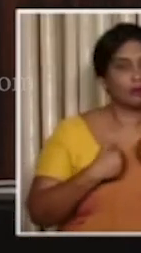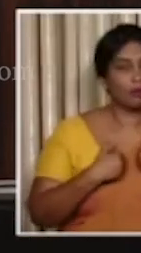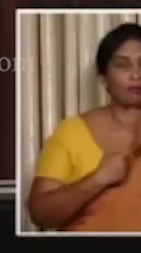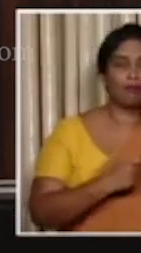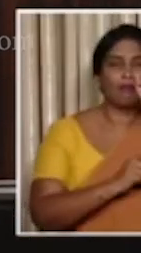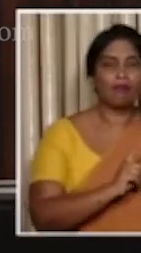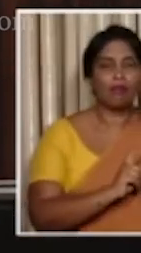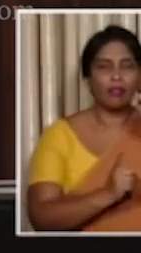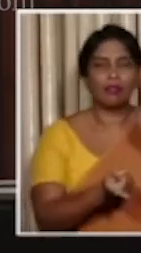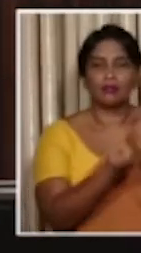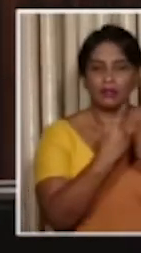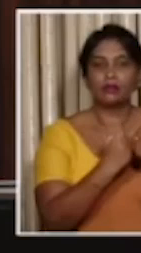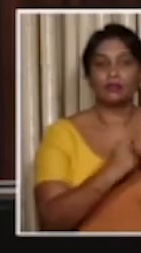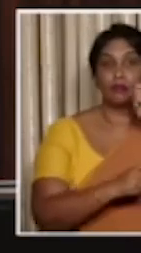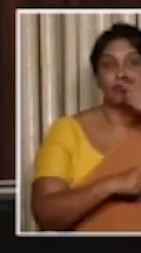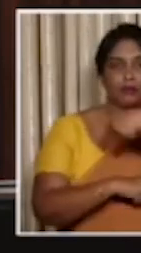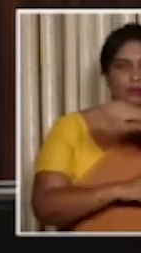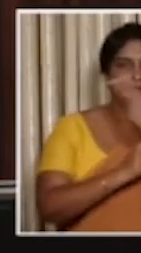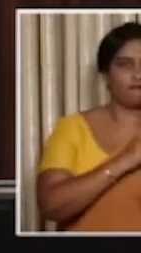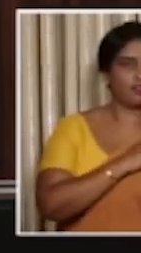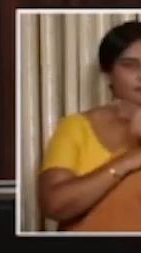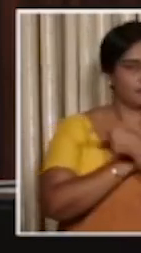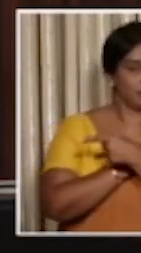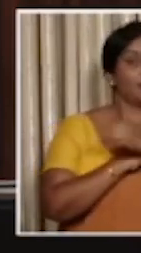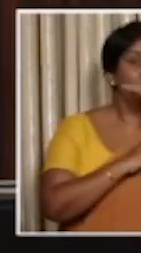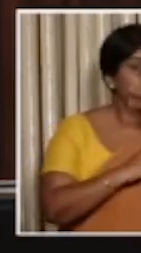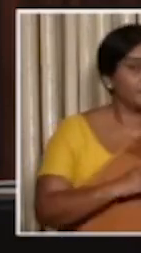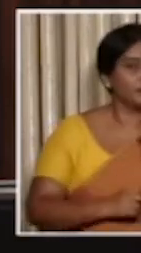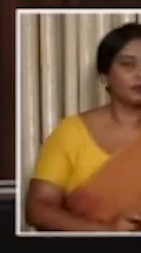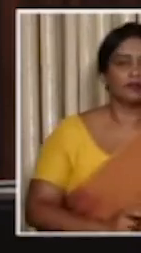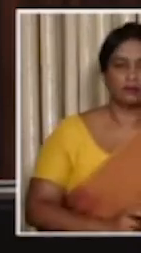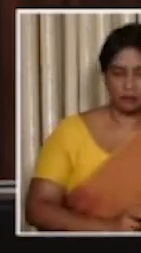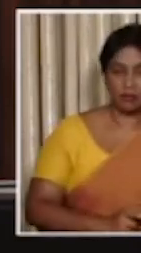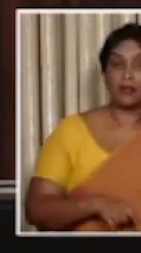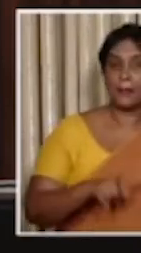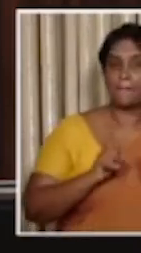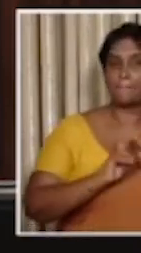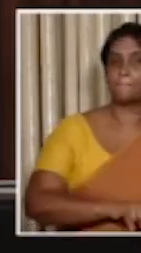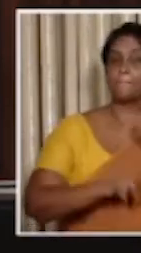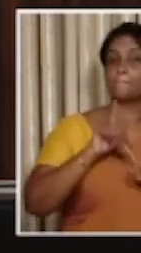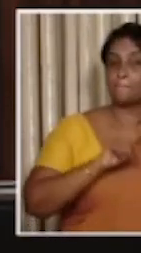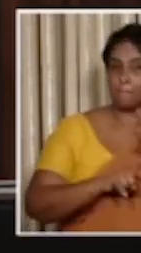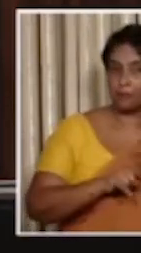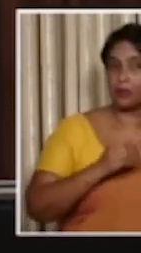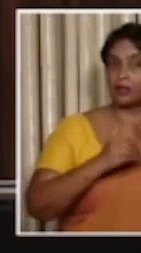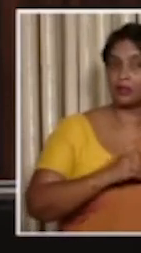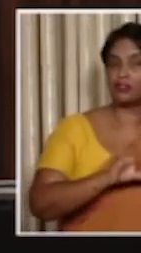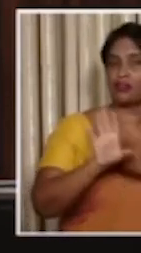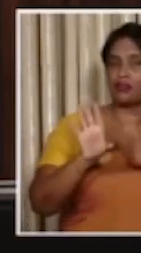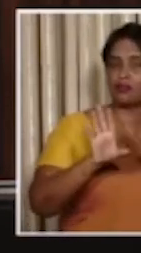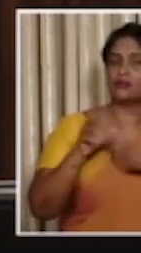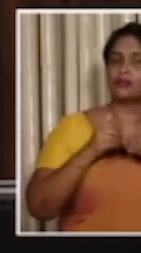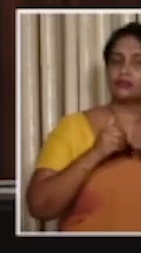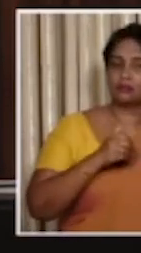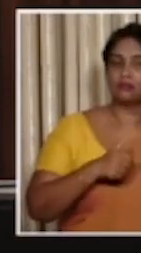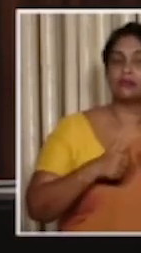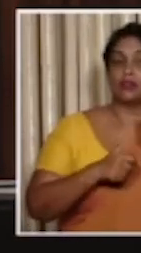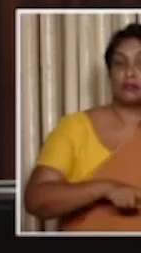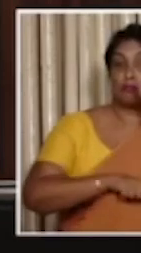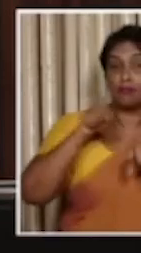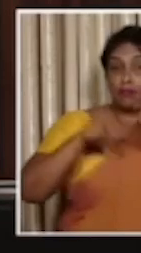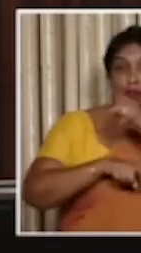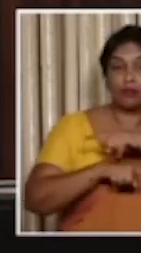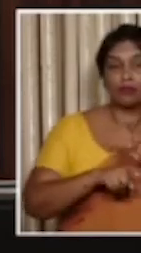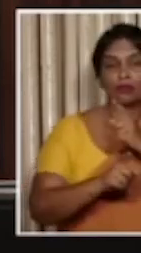පරීක්ෂා කිරීමේ බලයක් මා ජනතාවට තිබෙනවා. එනිසා මා හිතනවා මේ පාර්ලිමේන්තුව ඉදිරි වසර කීපය ඇතුළත